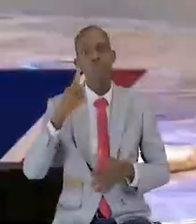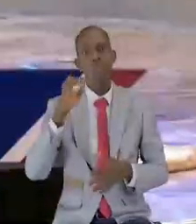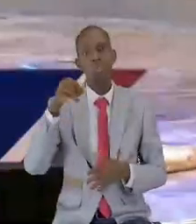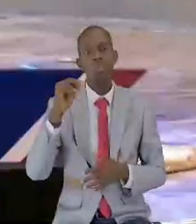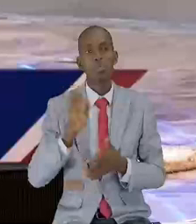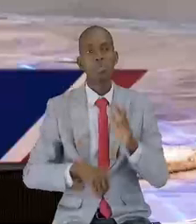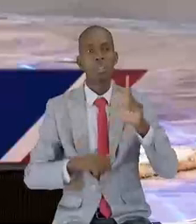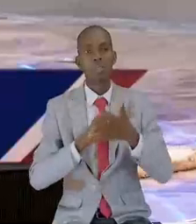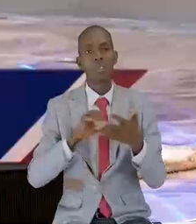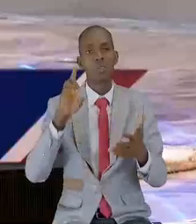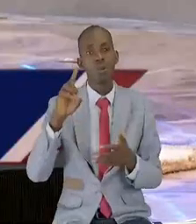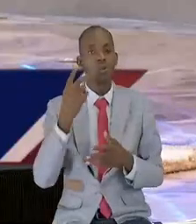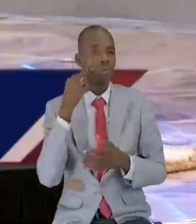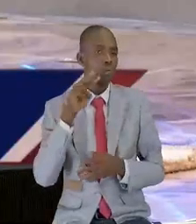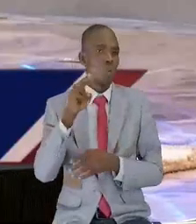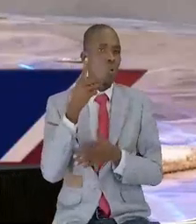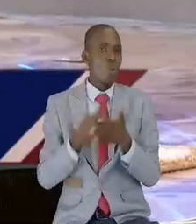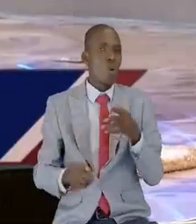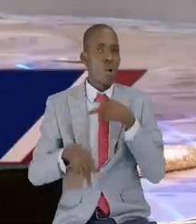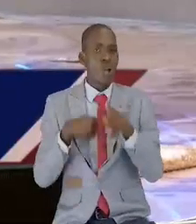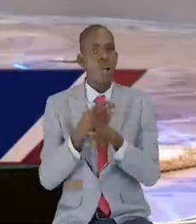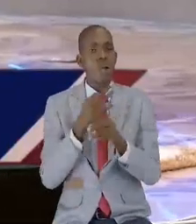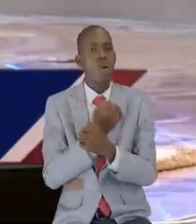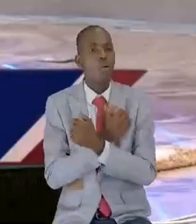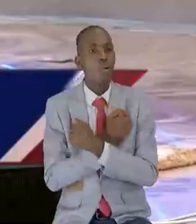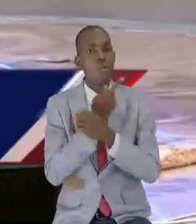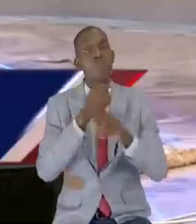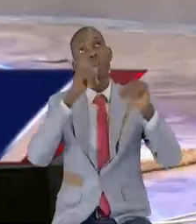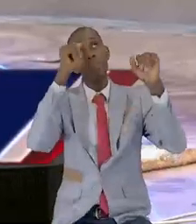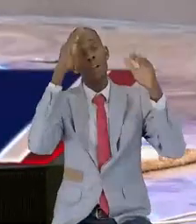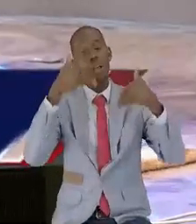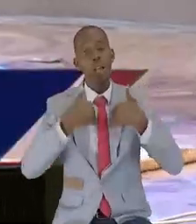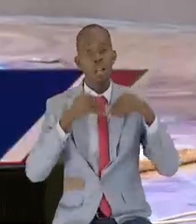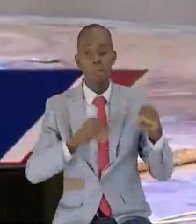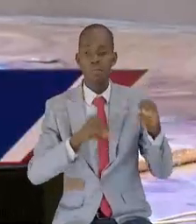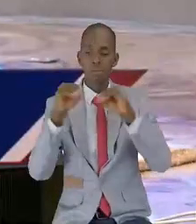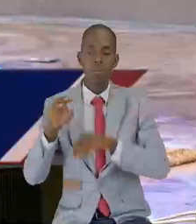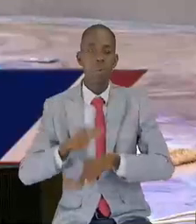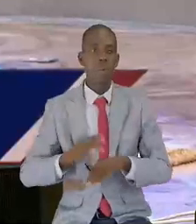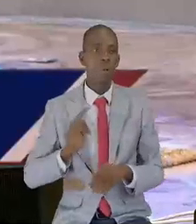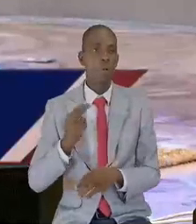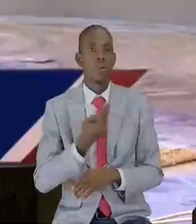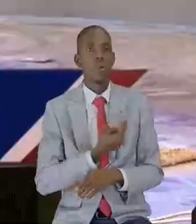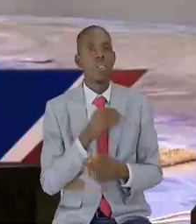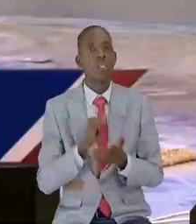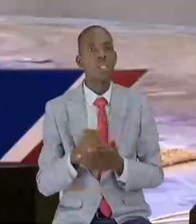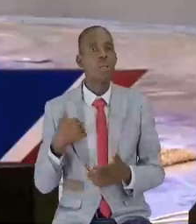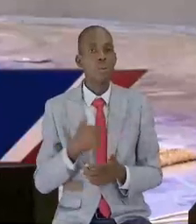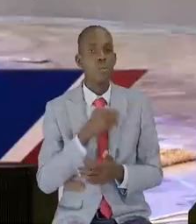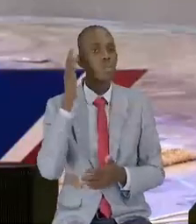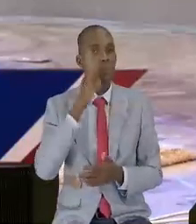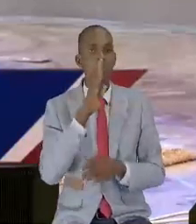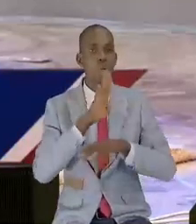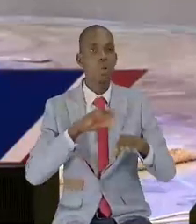3, verset 1, voyez quel amour le Père nous a témoigné pour que nous soyons appelés enfants de Dieu, et nous